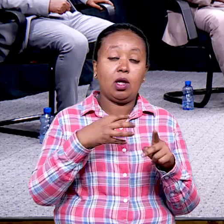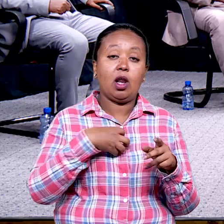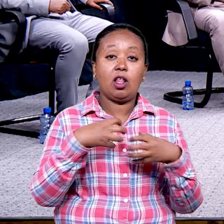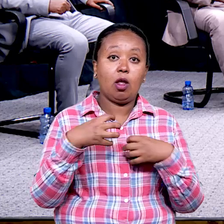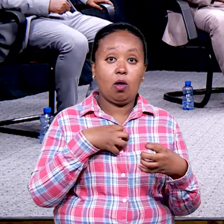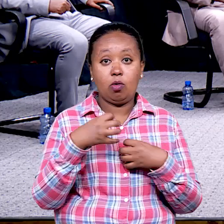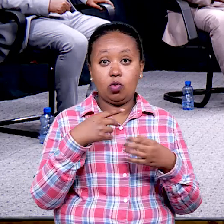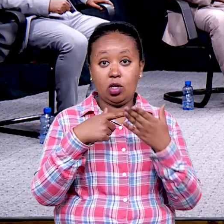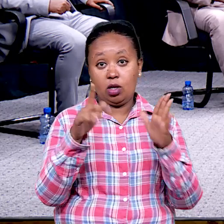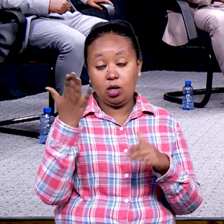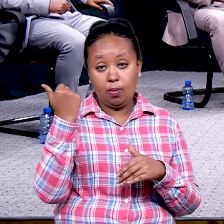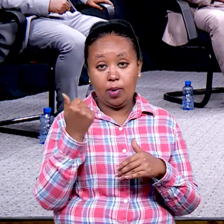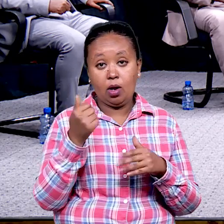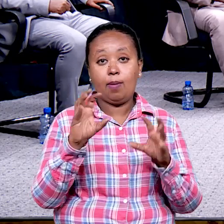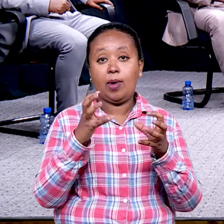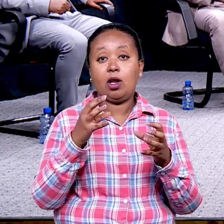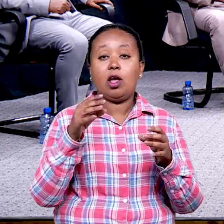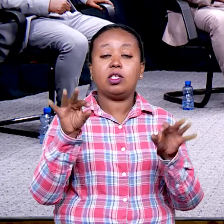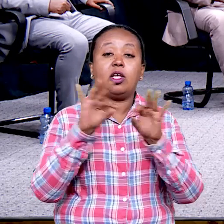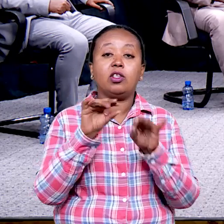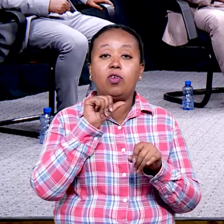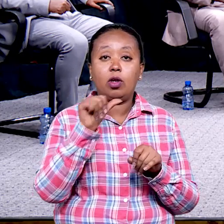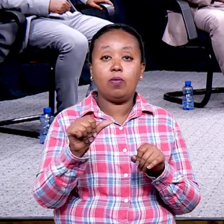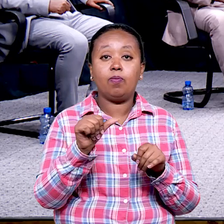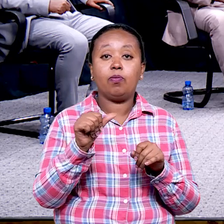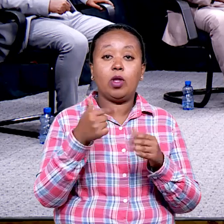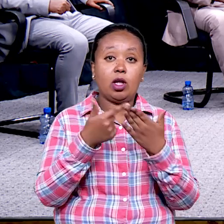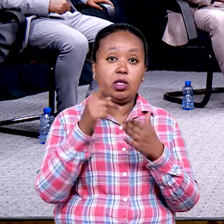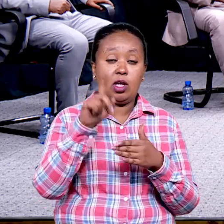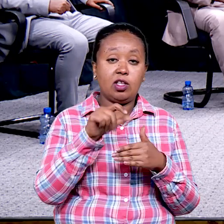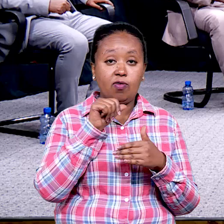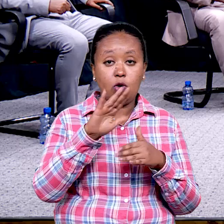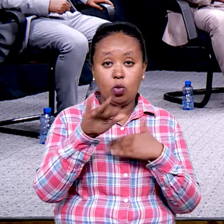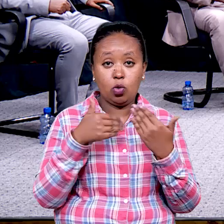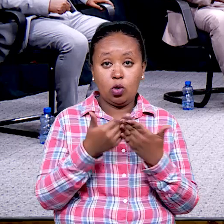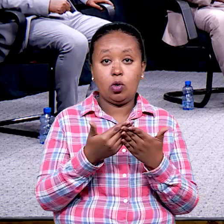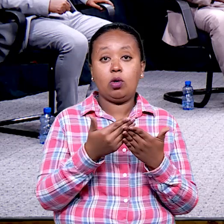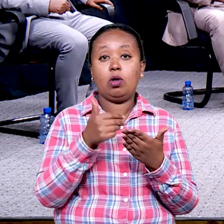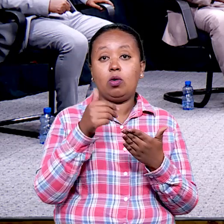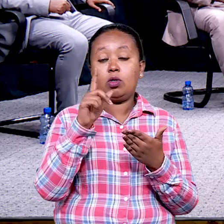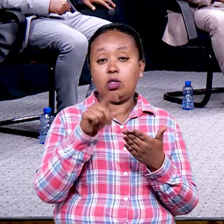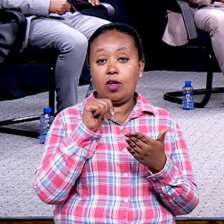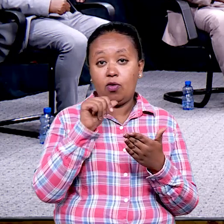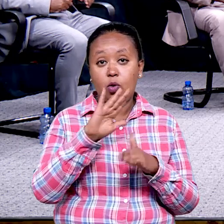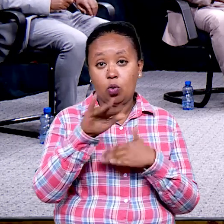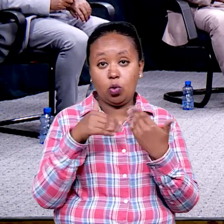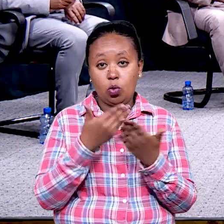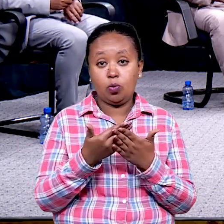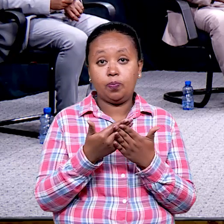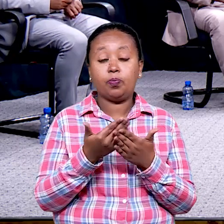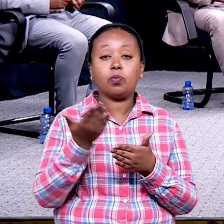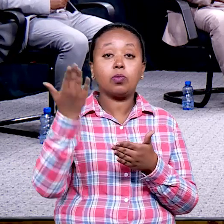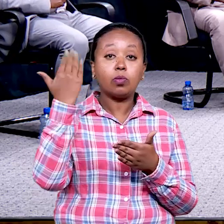ሲገልጽ የነበረው። ሚዲያ ሳያስፈልጉሉ፣ ሲቪክ ሶሳይቲ ሳያስፈልጉሉ፣ ጁዲሻሪው ጭምር ሳያስፈልጉሉ